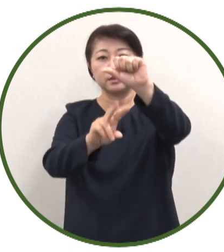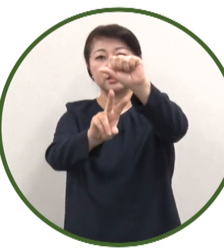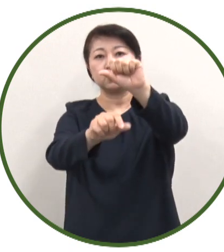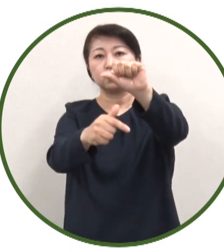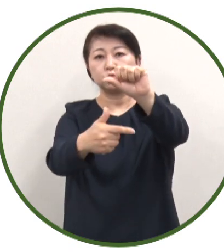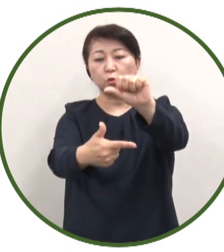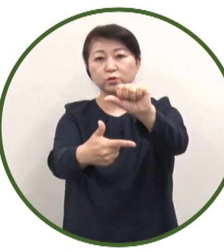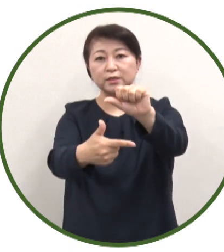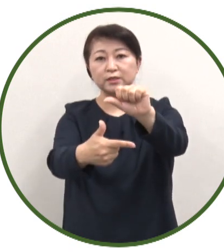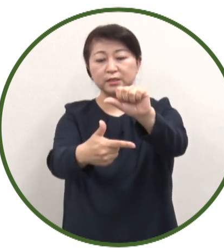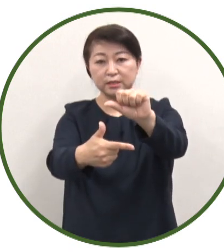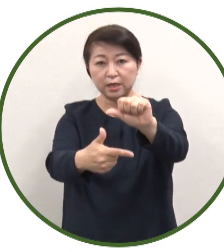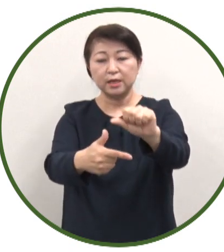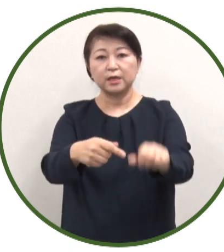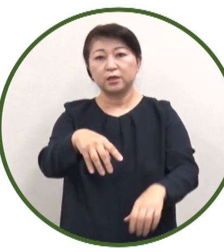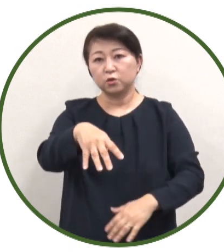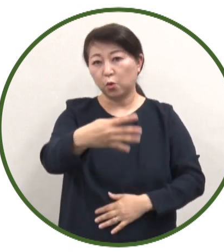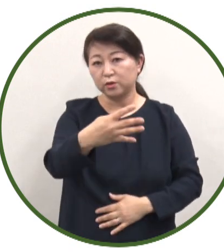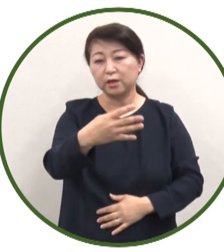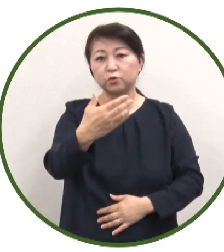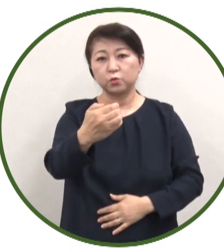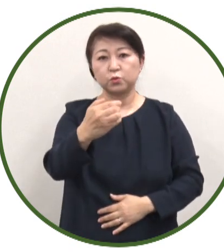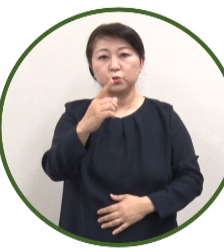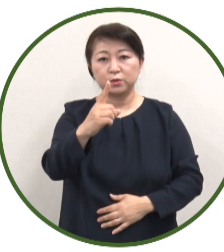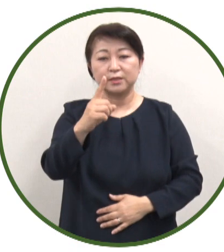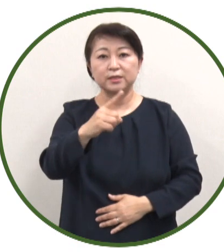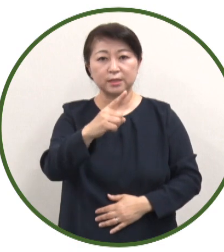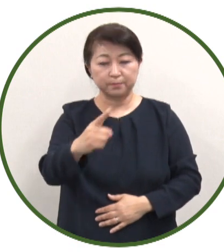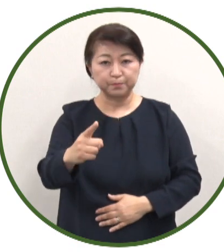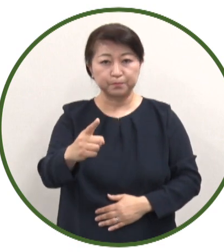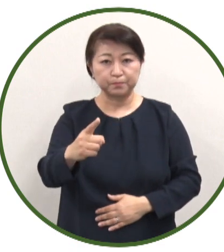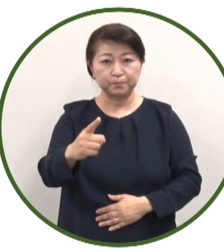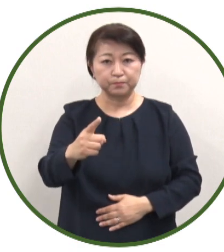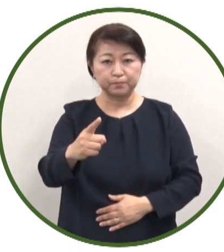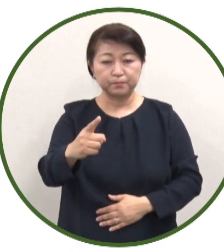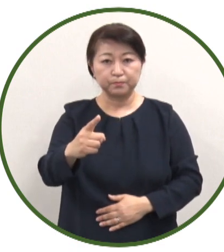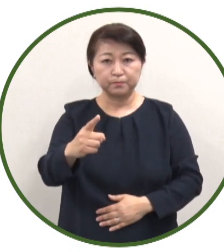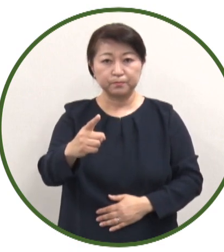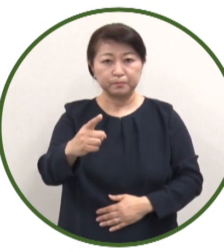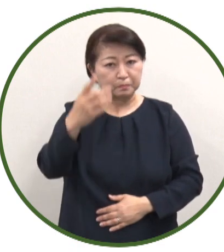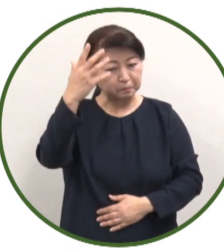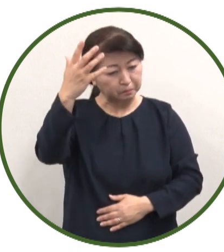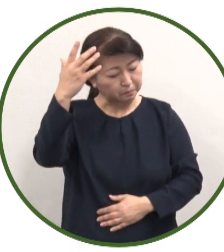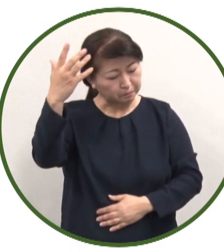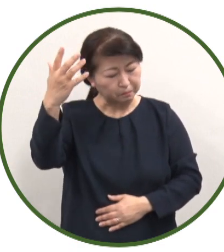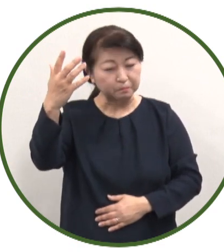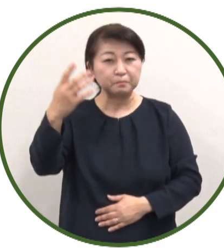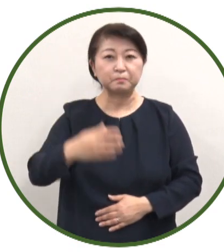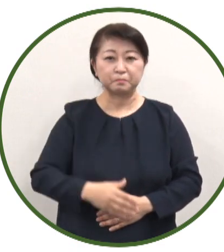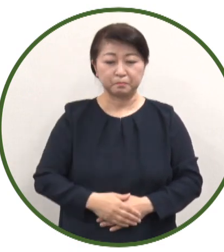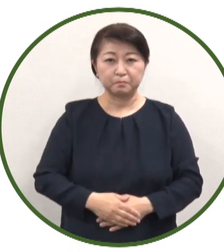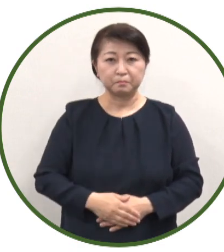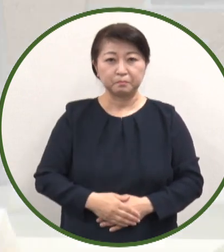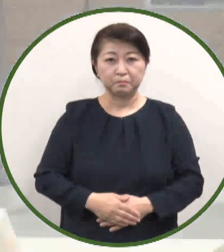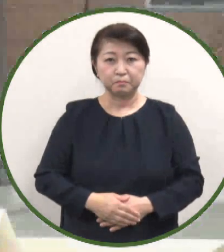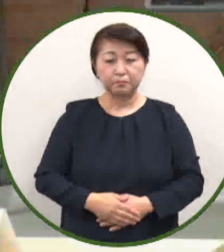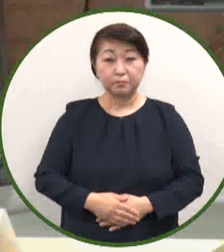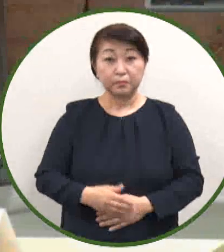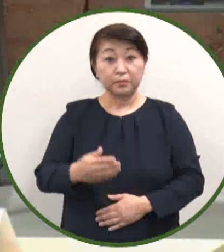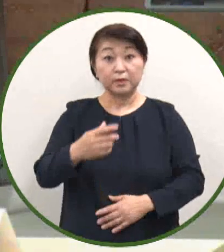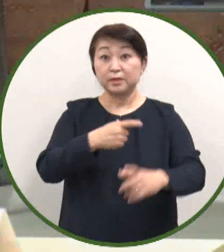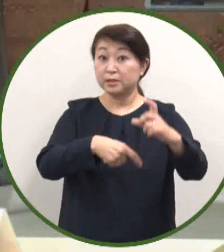平均491人、こちらですね、それからさら